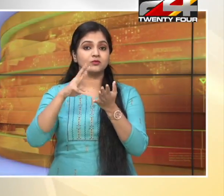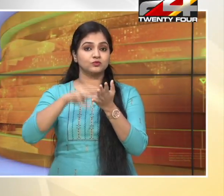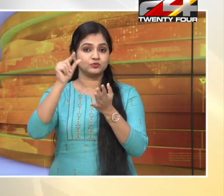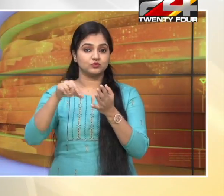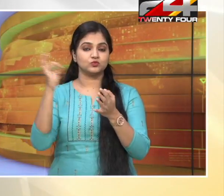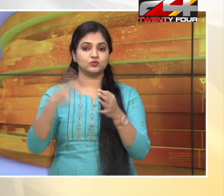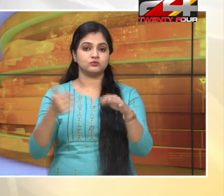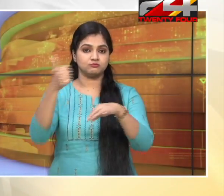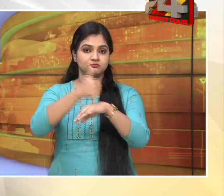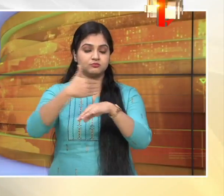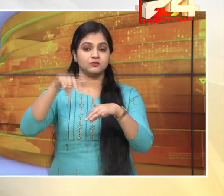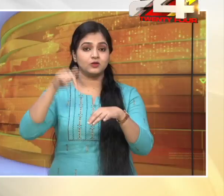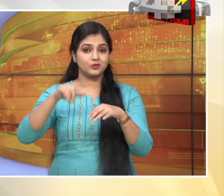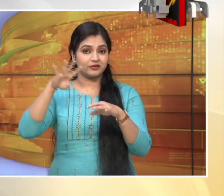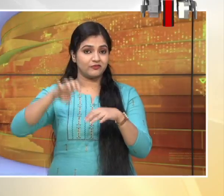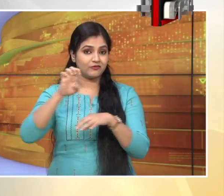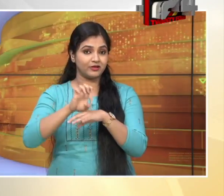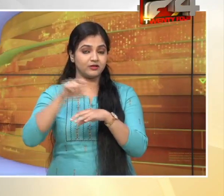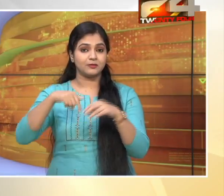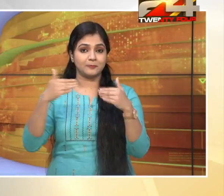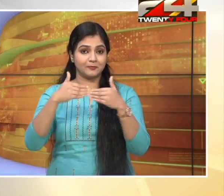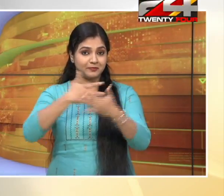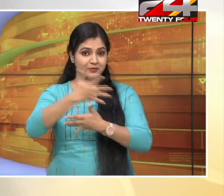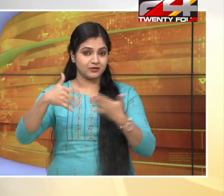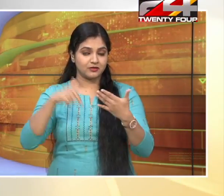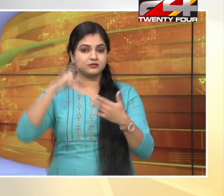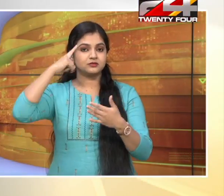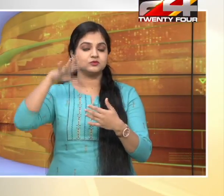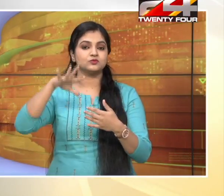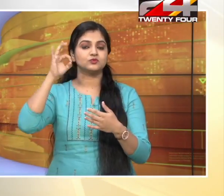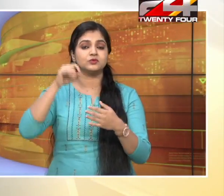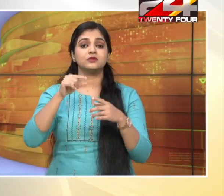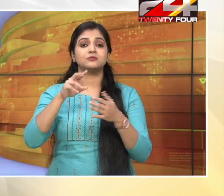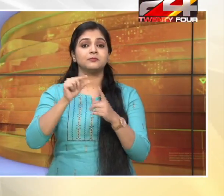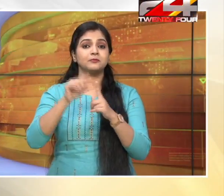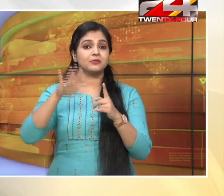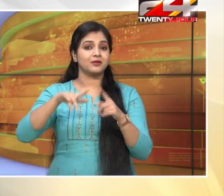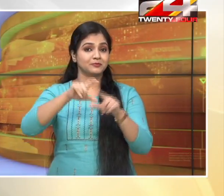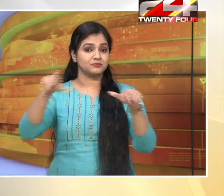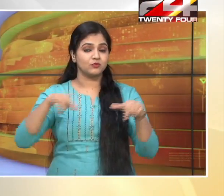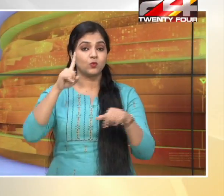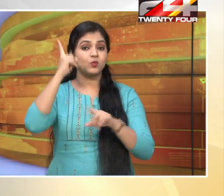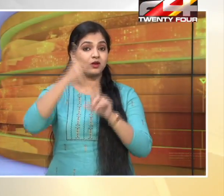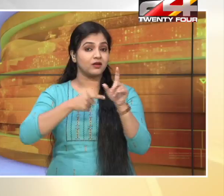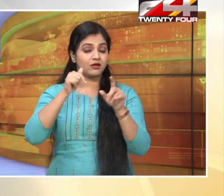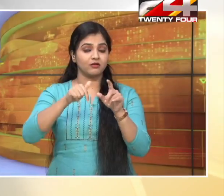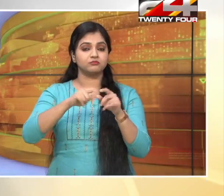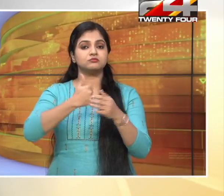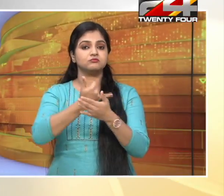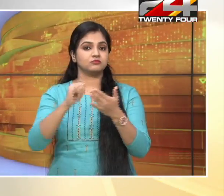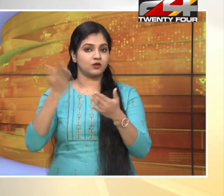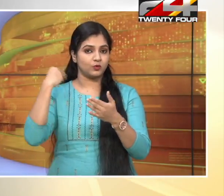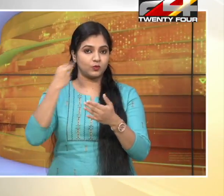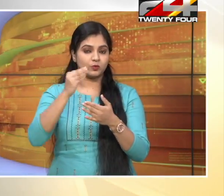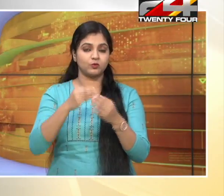ജില്ലാ സെക്രട്ടേറിയറ്റ് യോഗത്തിന്റേതാണ് തീരുമാനം. നിയമസഭാ തെരഞ്ഞെടുപ്പ് പരാജയത്തിന്റെ പേരിൽ സി കെ മണിശങ്കറിനെ ഒരു വർഷത്തേക്ക് പാർട്ടി സസ്പെൻഡ് ചെയ്തിരുന്നു.